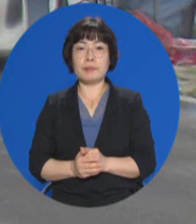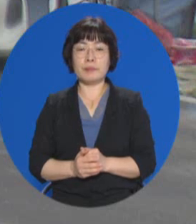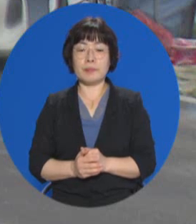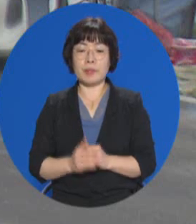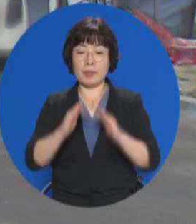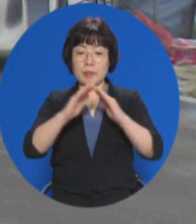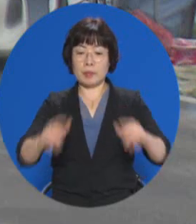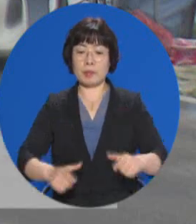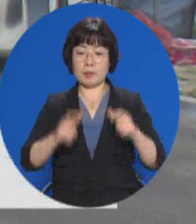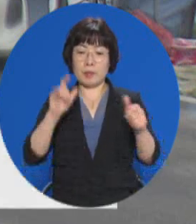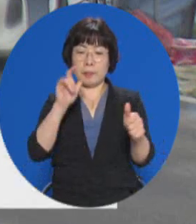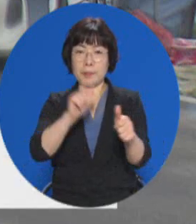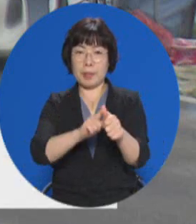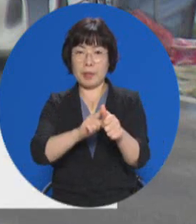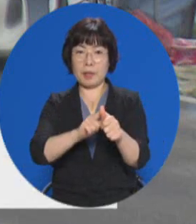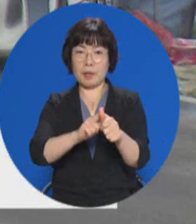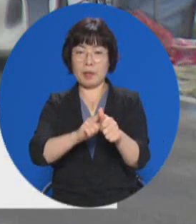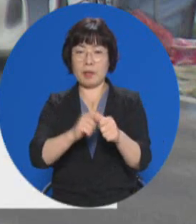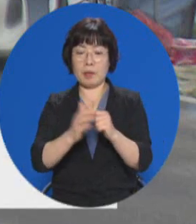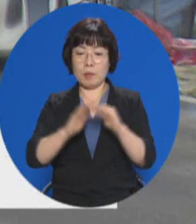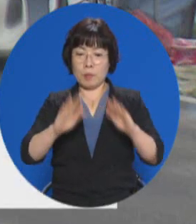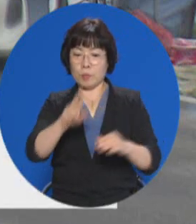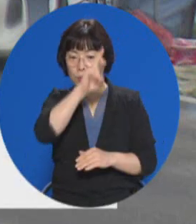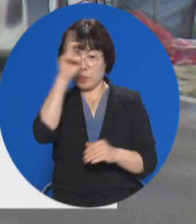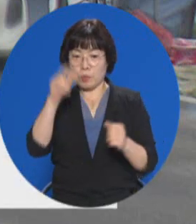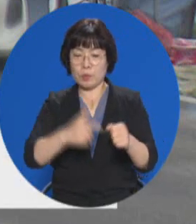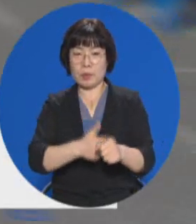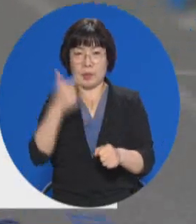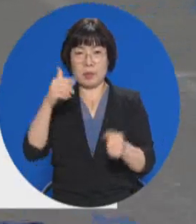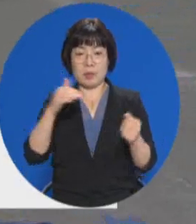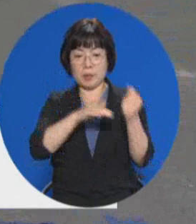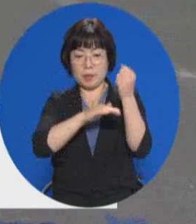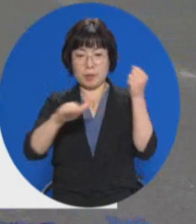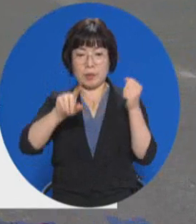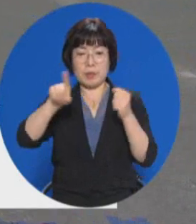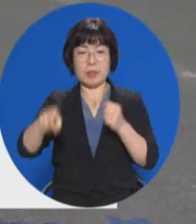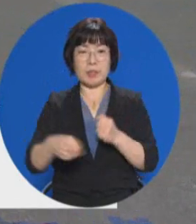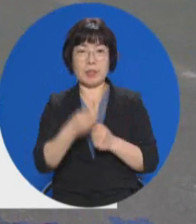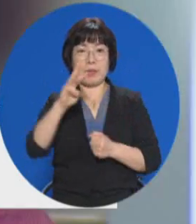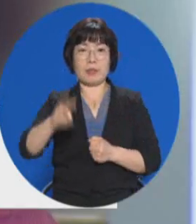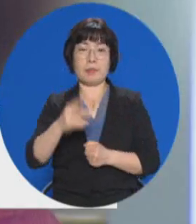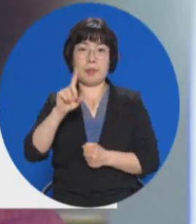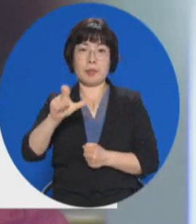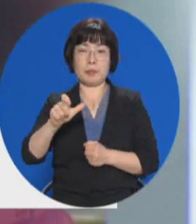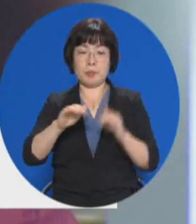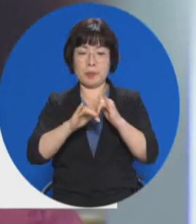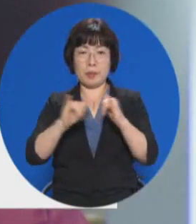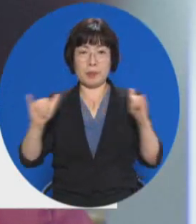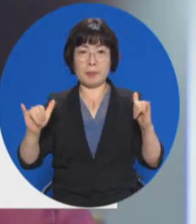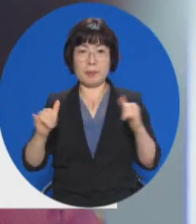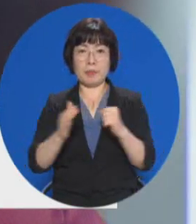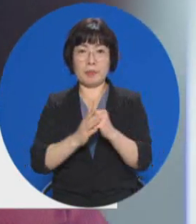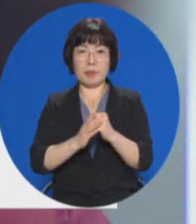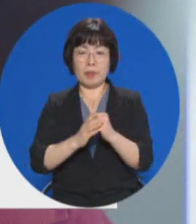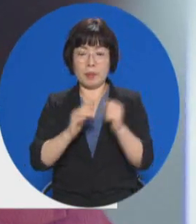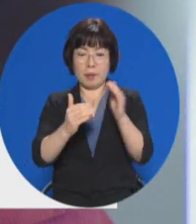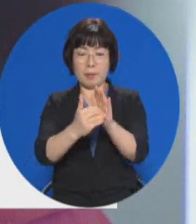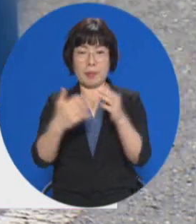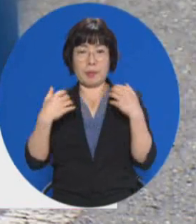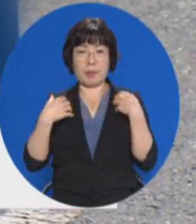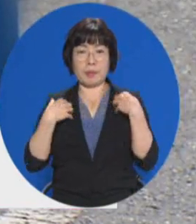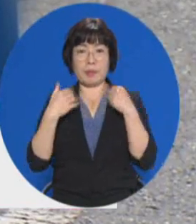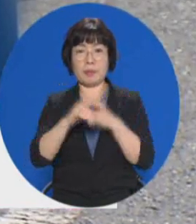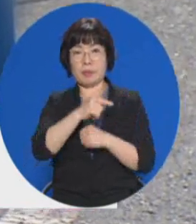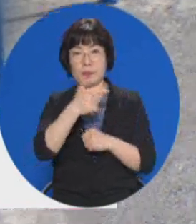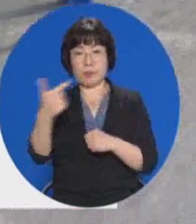한편 전남의 코로나19 확진자가 오늘 오후 6시 기준 315명으로 늘었습니다. 방역당국에 따르면